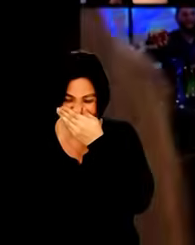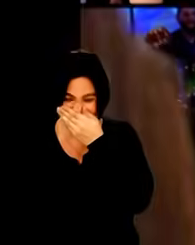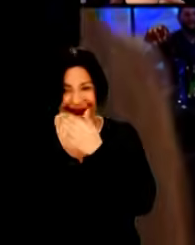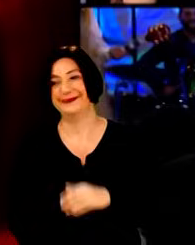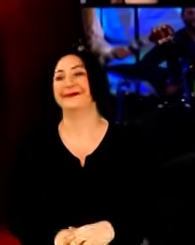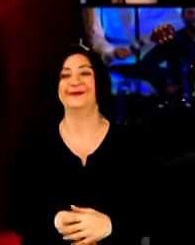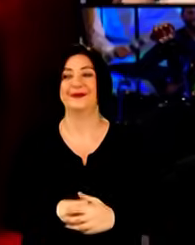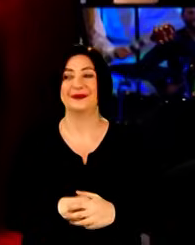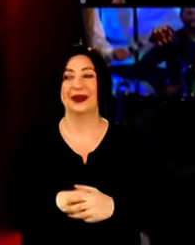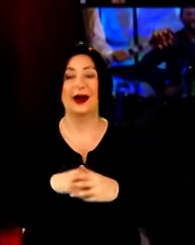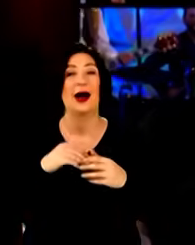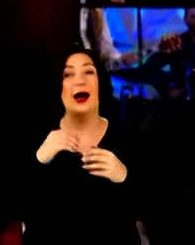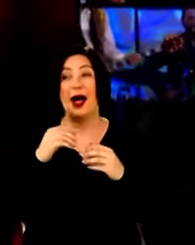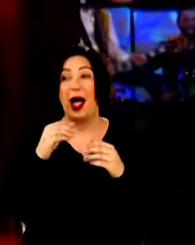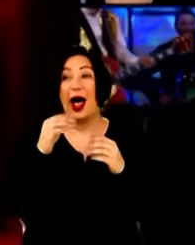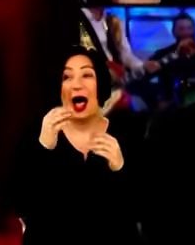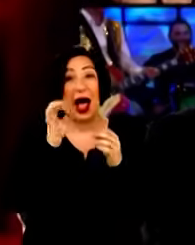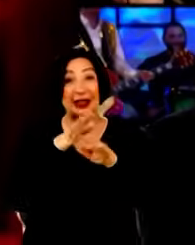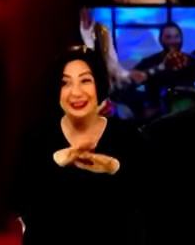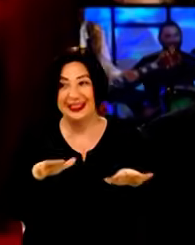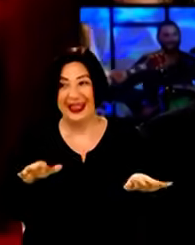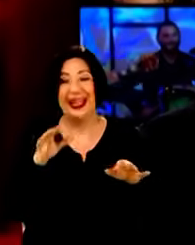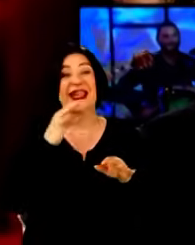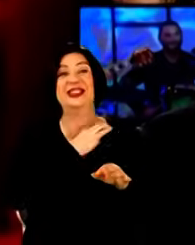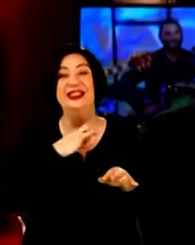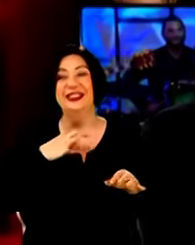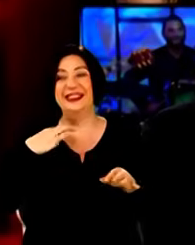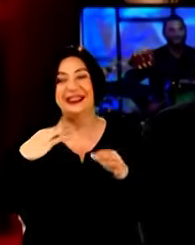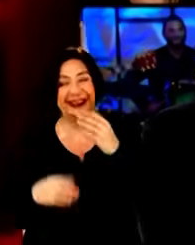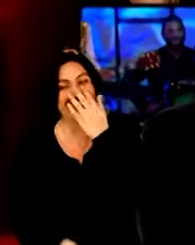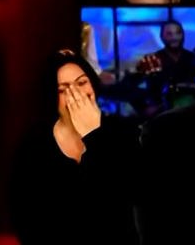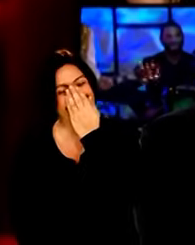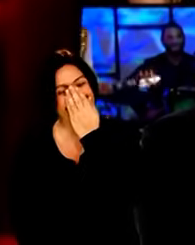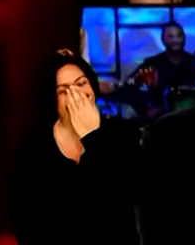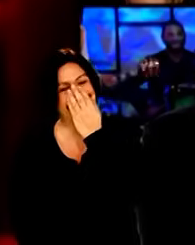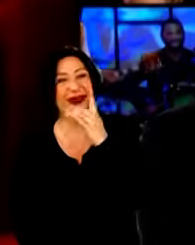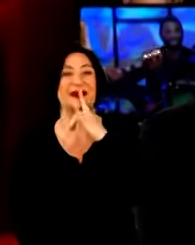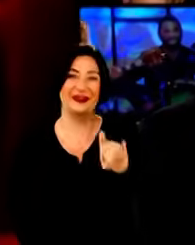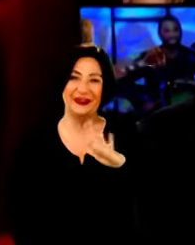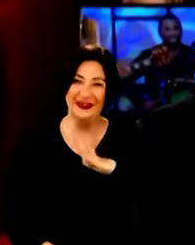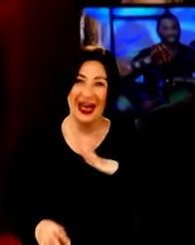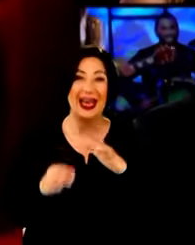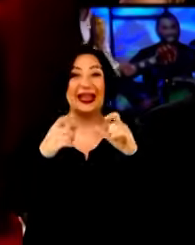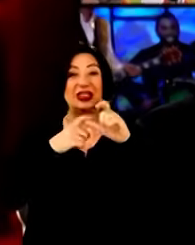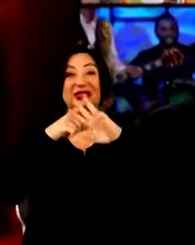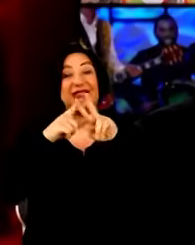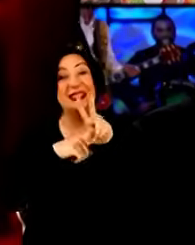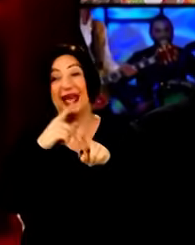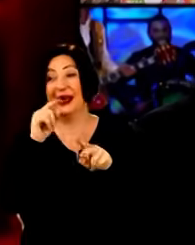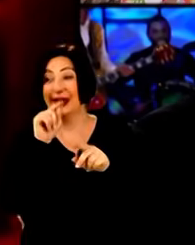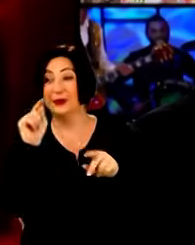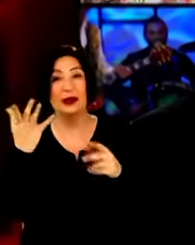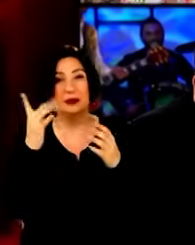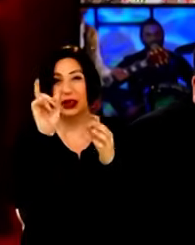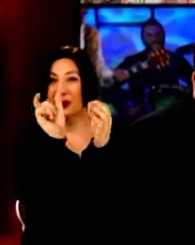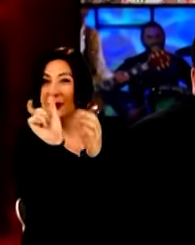İzleyicilerimiz. Altını şer, inci sözünde bahsedilen şer kelimesinin den nasıl bir